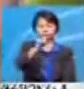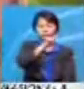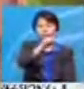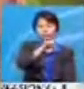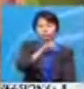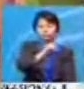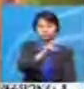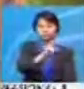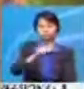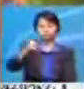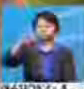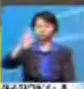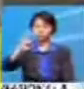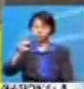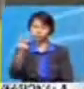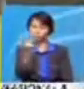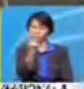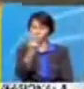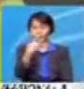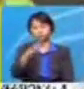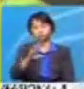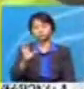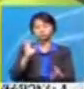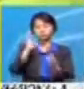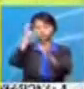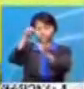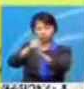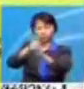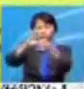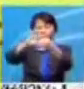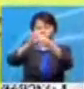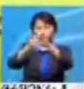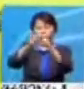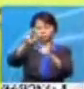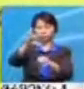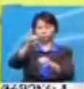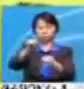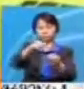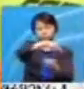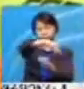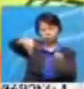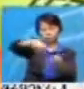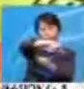dan Fatiha sudah pun melayakkan diri ke Olimpik Rio Ogos depan menerusi acara Kirin dan Pecut.